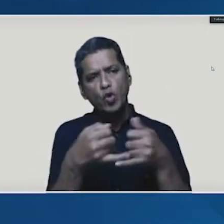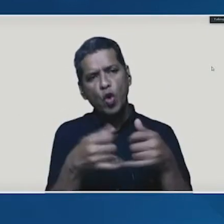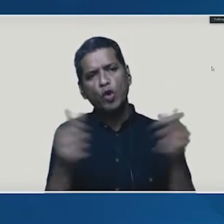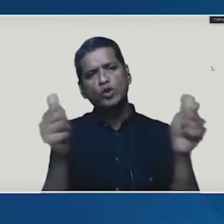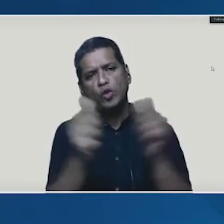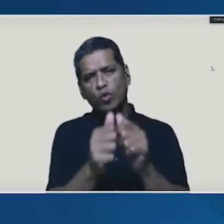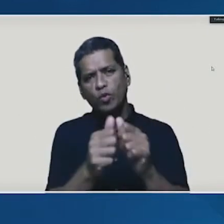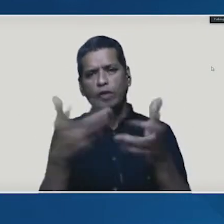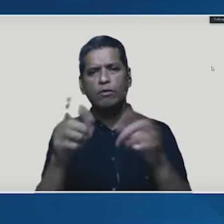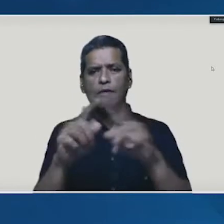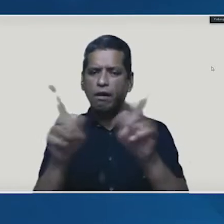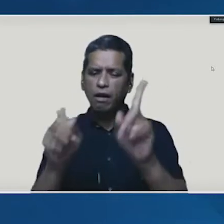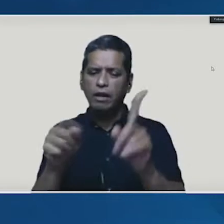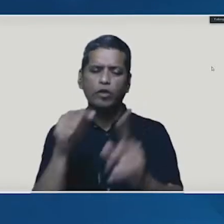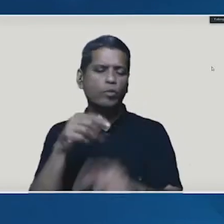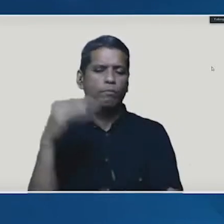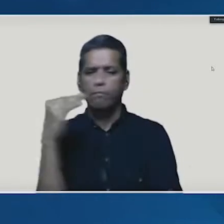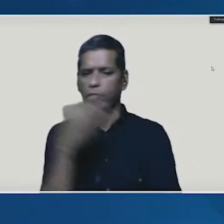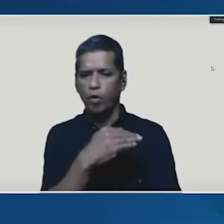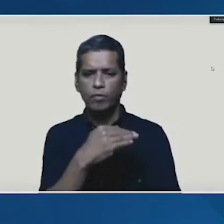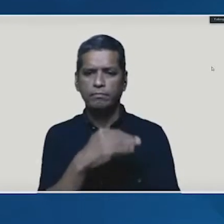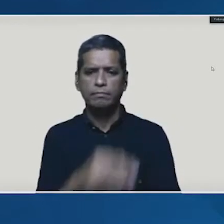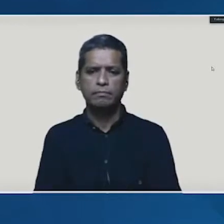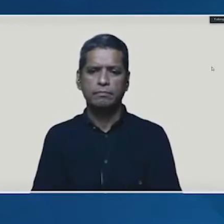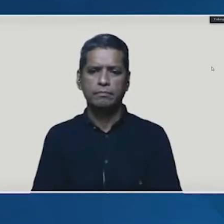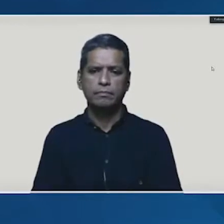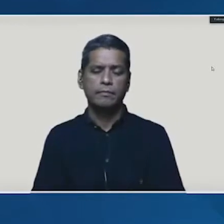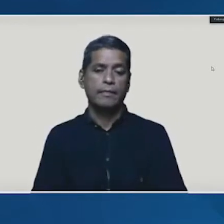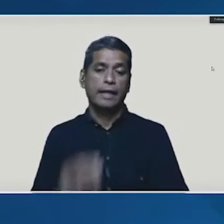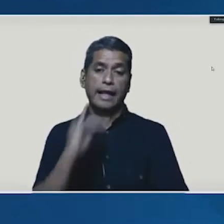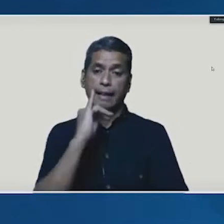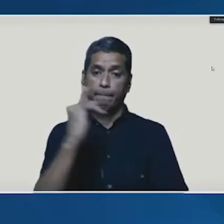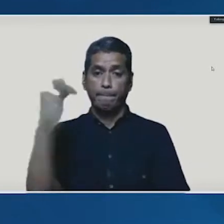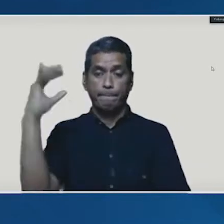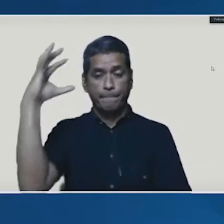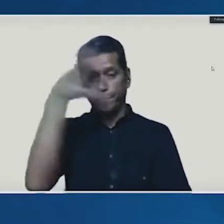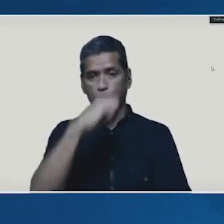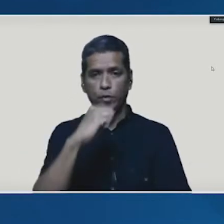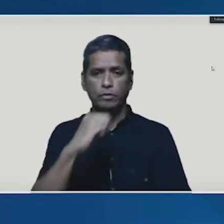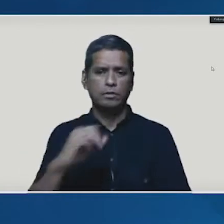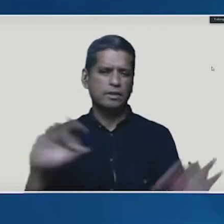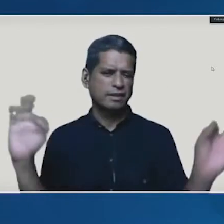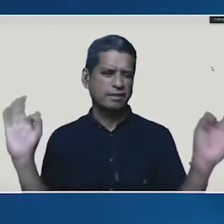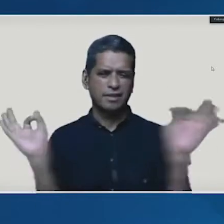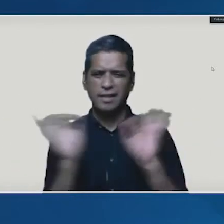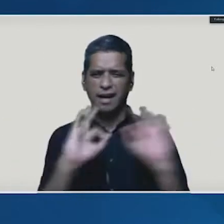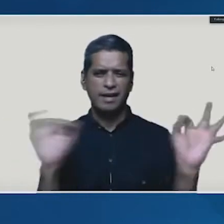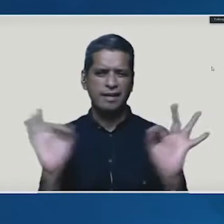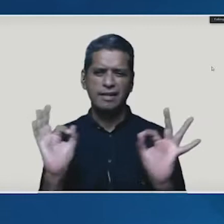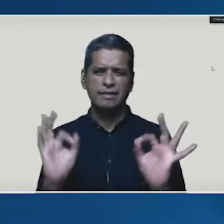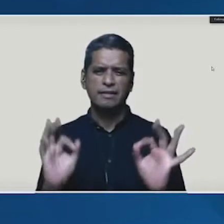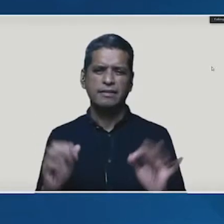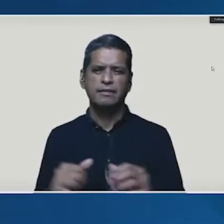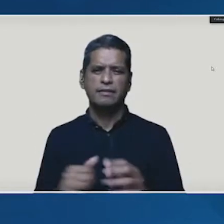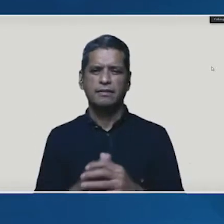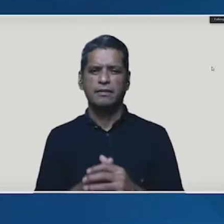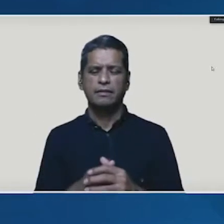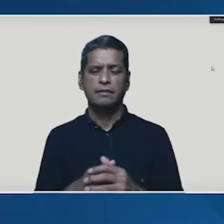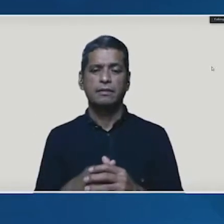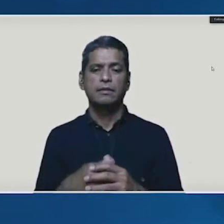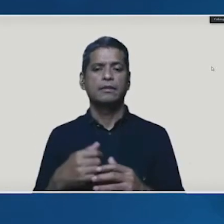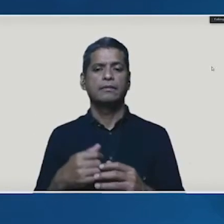khusus tentang itu dan ilmu pengetahuan tidak ada ilmu pengetahuan yang mampu kita harus bersyukur